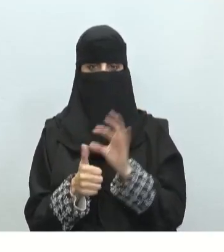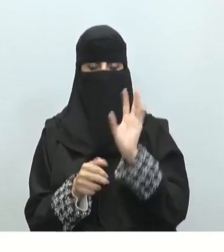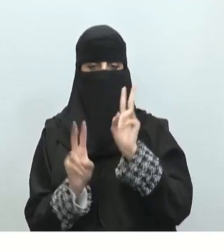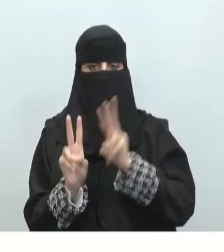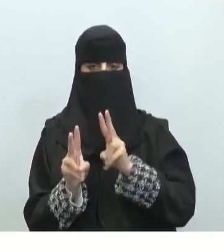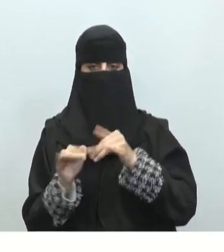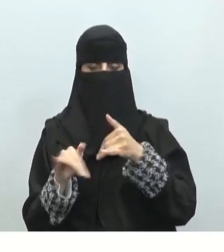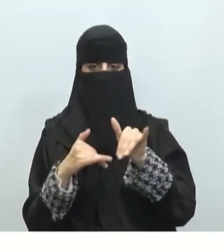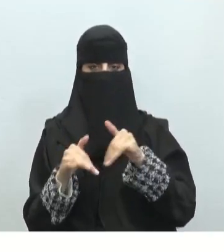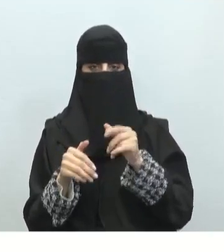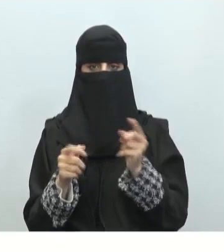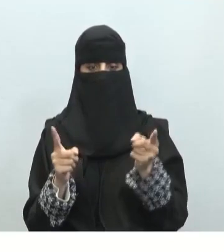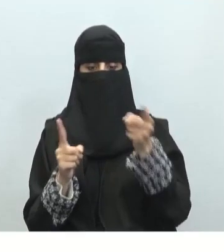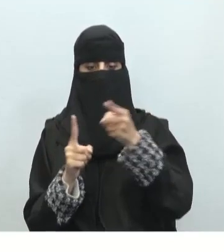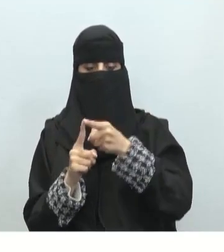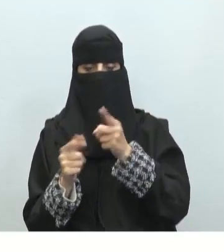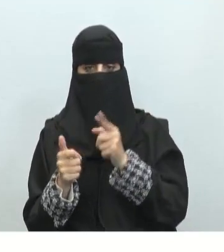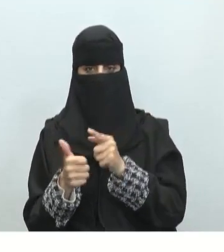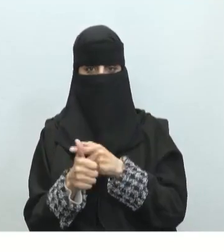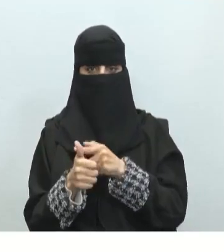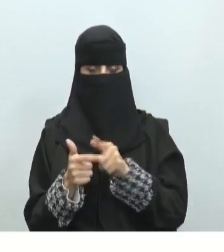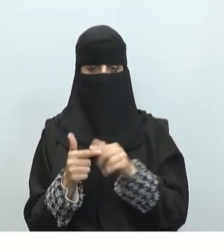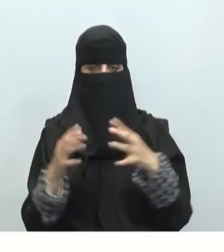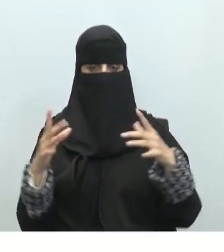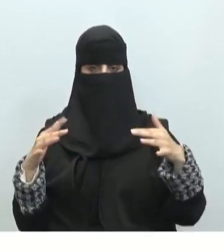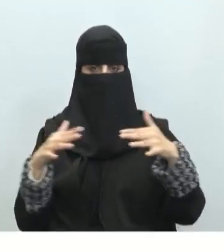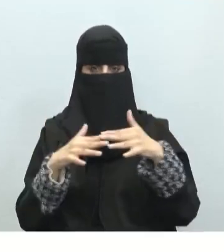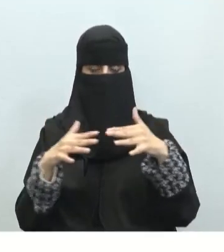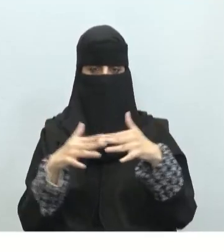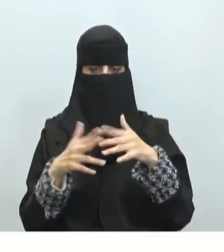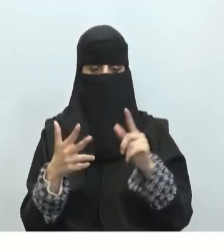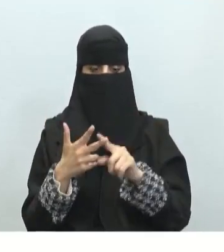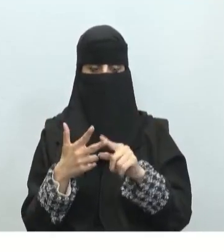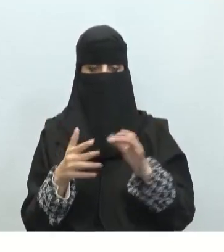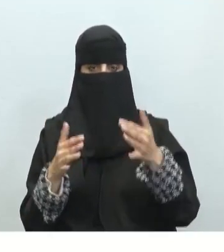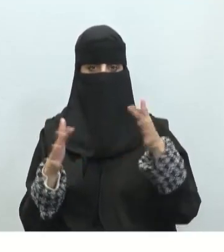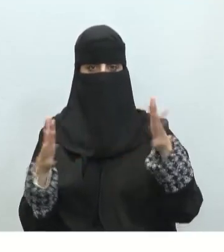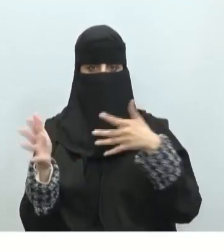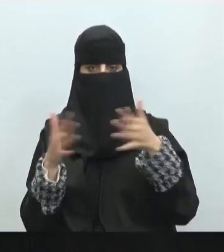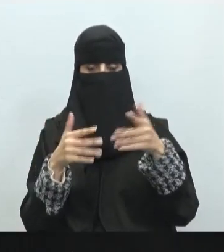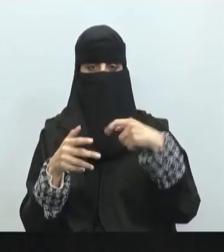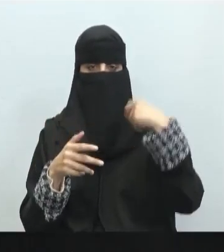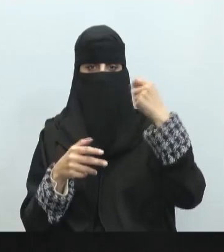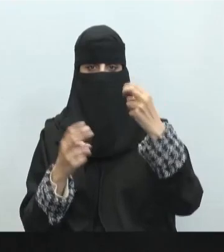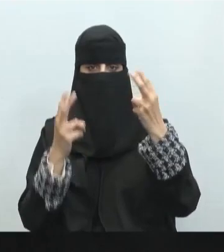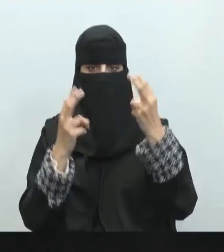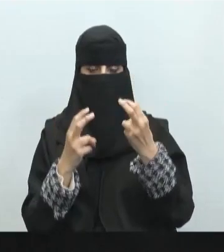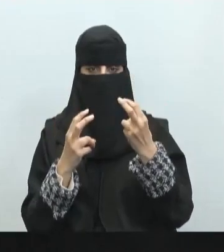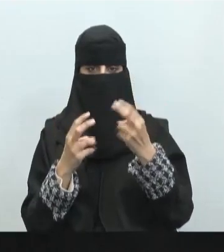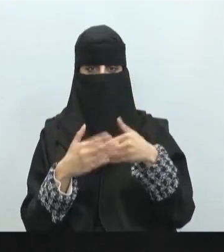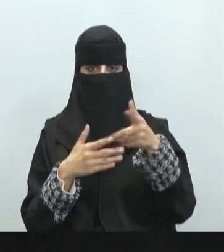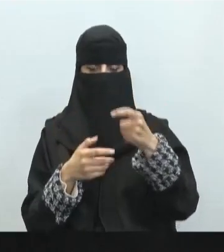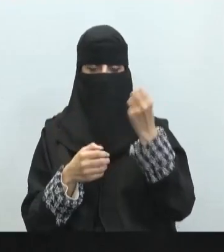الابطال وصل يزدحم هبت بنفس الطريقه ايقاف المقطع